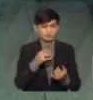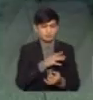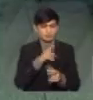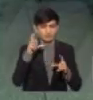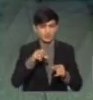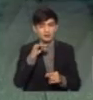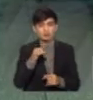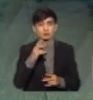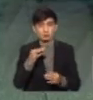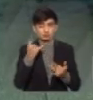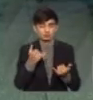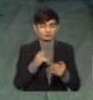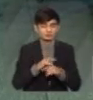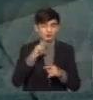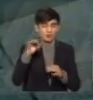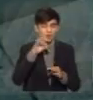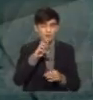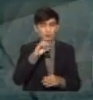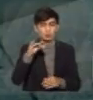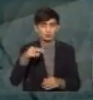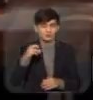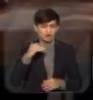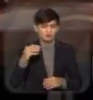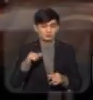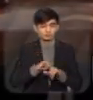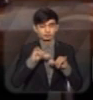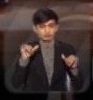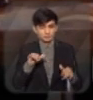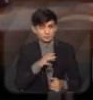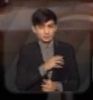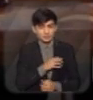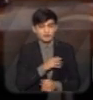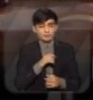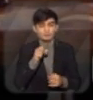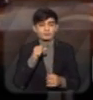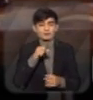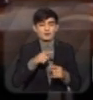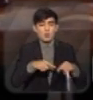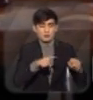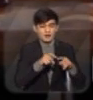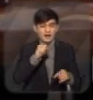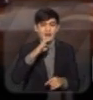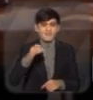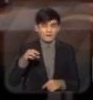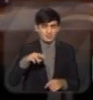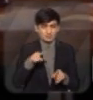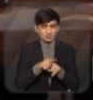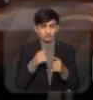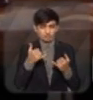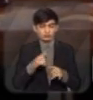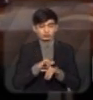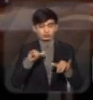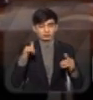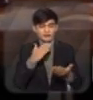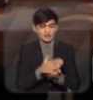конкуренция увеличилась после запуска бюджетной авиакомпании. Авиакомпании увеличивают парк. Действующий парк воздушных судов. То